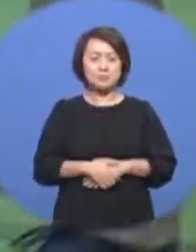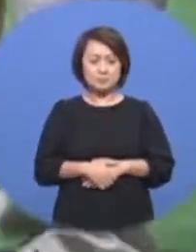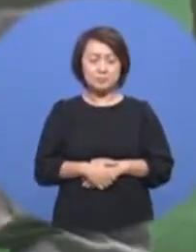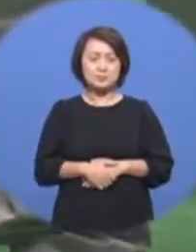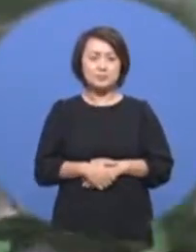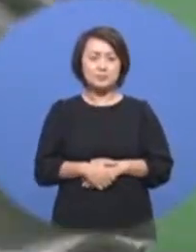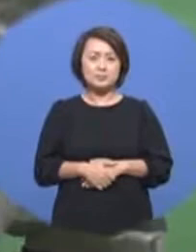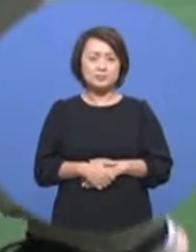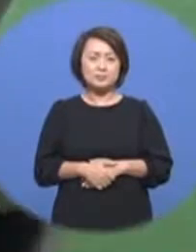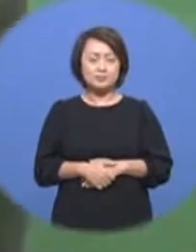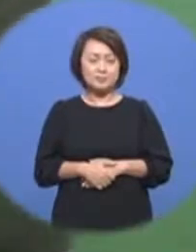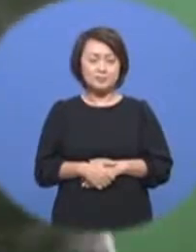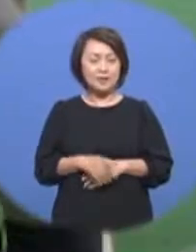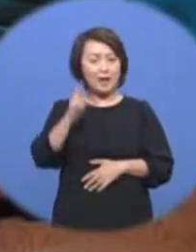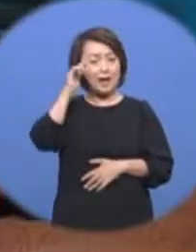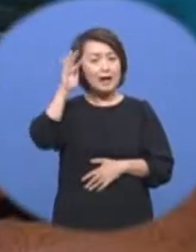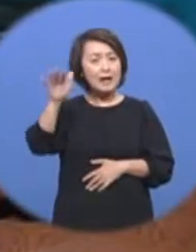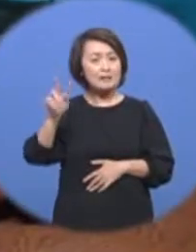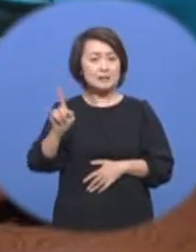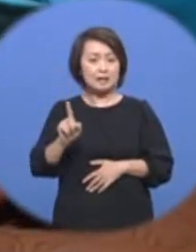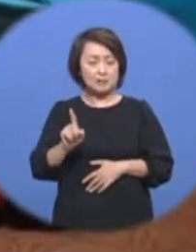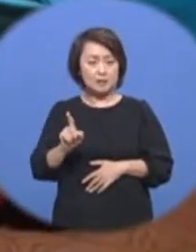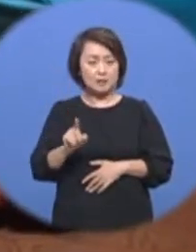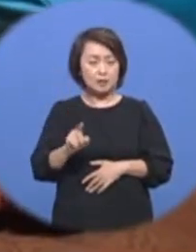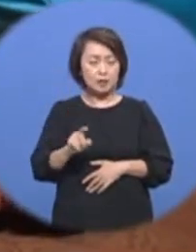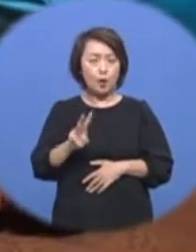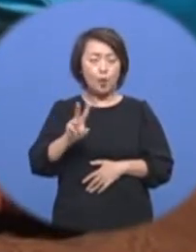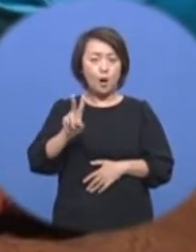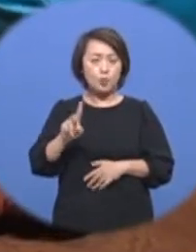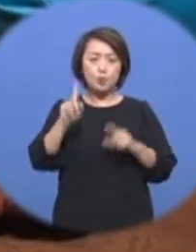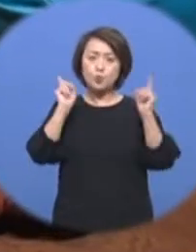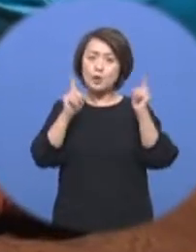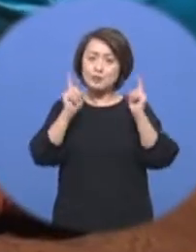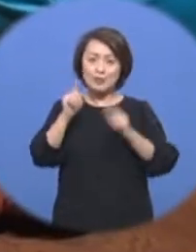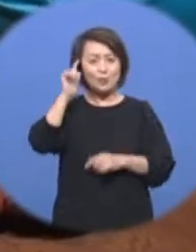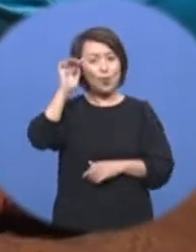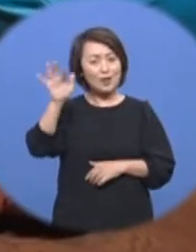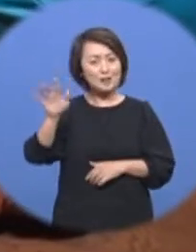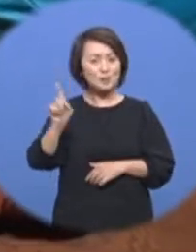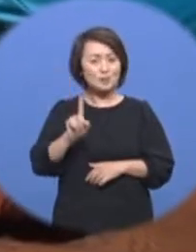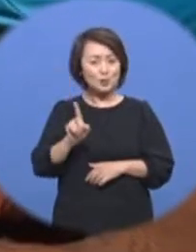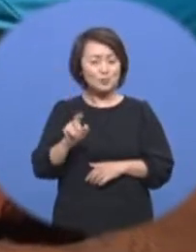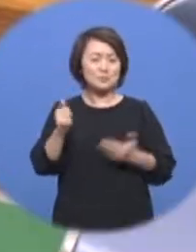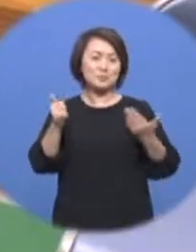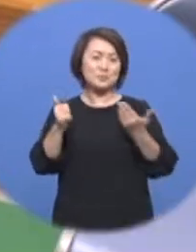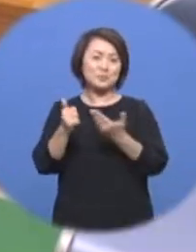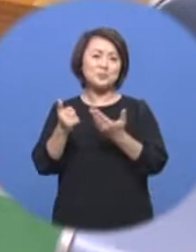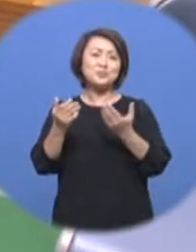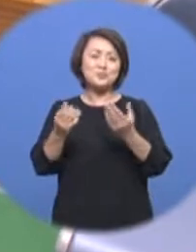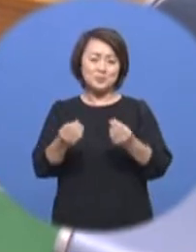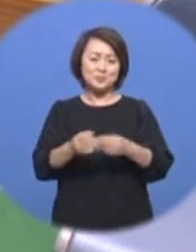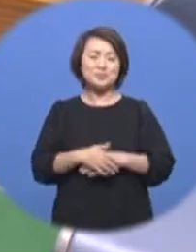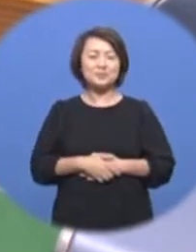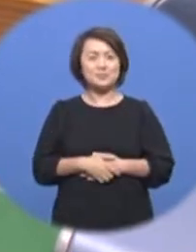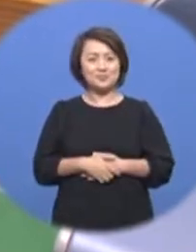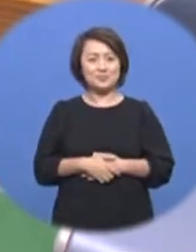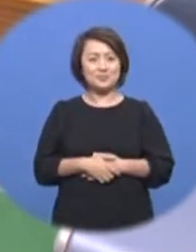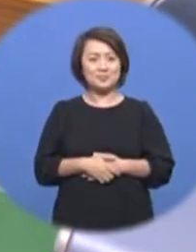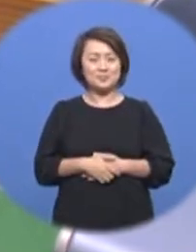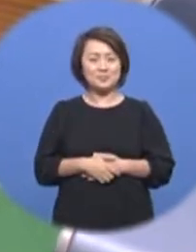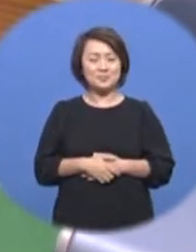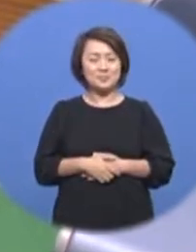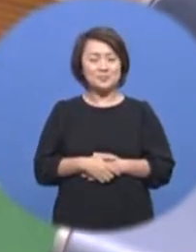教室に参加して感じたこと、ワウフェスタの感想を伺いました。 気持ちよかった